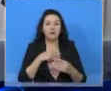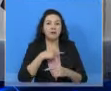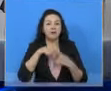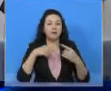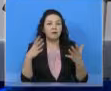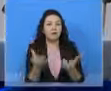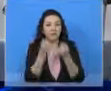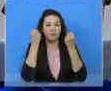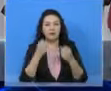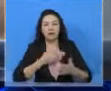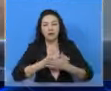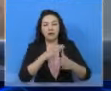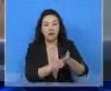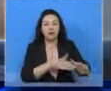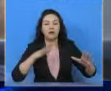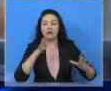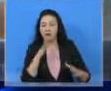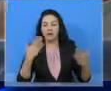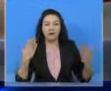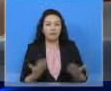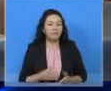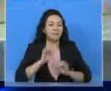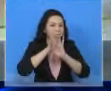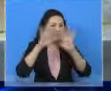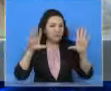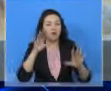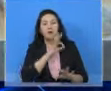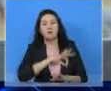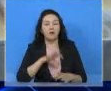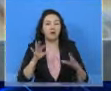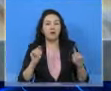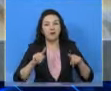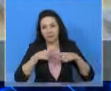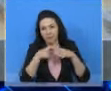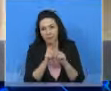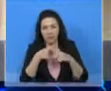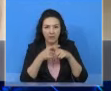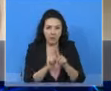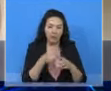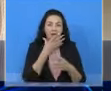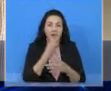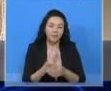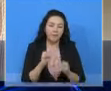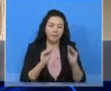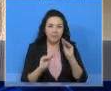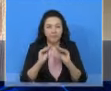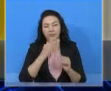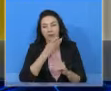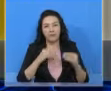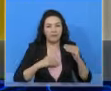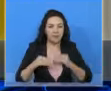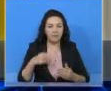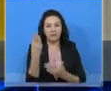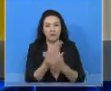можно найти в центре активного долголетия. Большой популярностью у пенсионерок пользуется кружок рукоделия. Здесь мастерят красивейшие поделки, украшения,